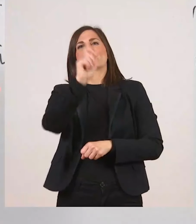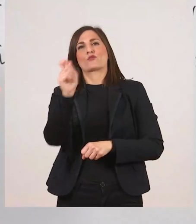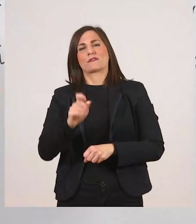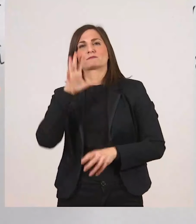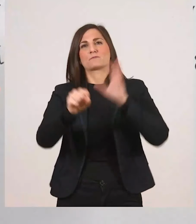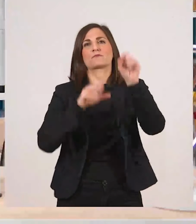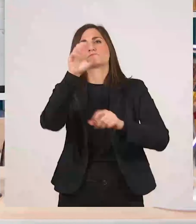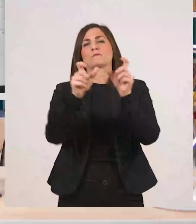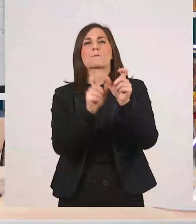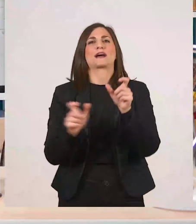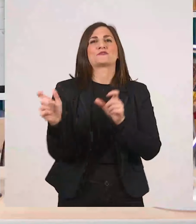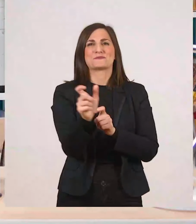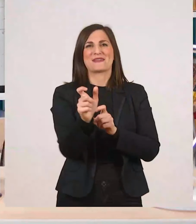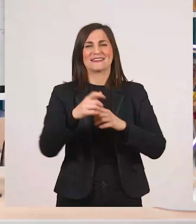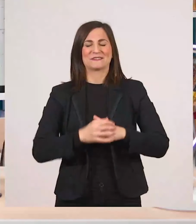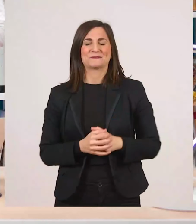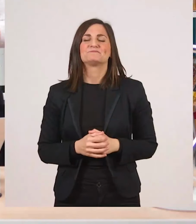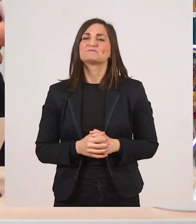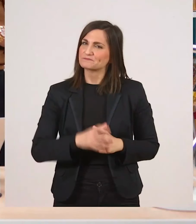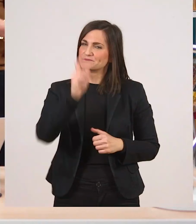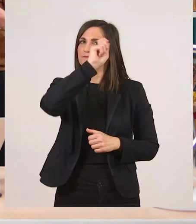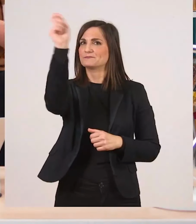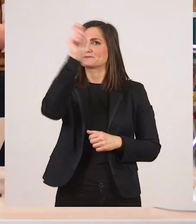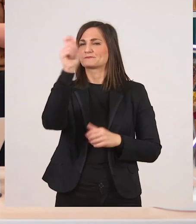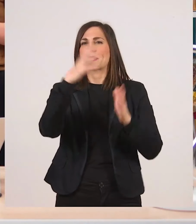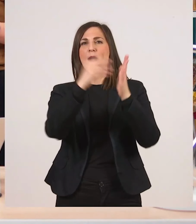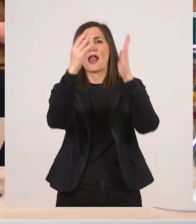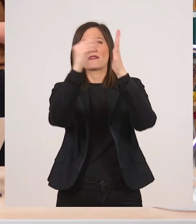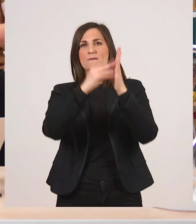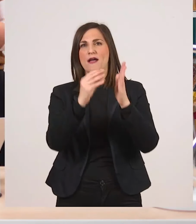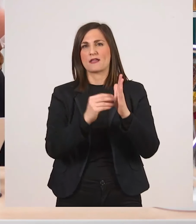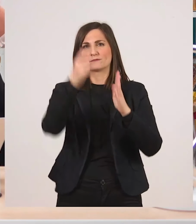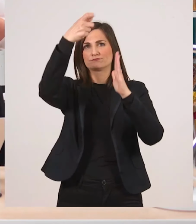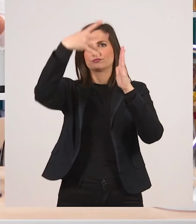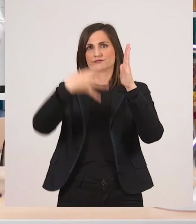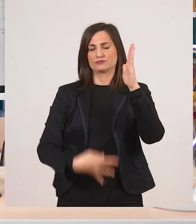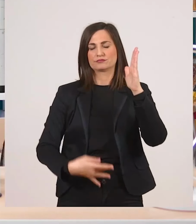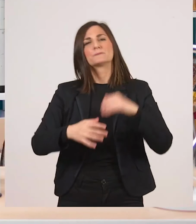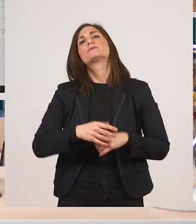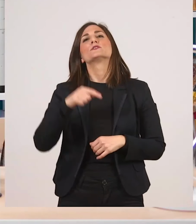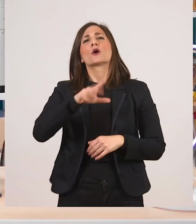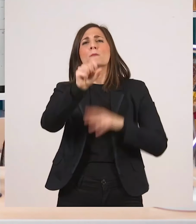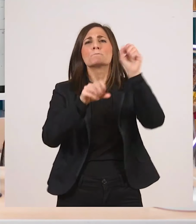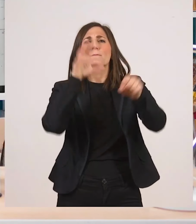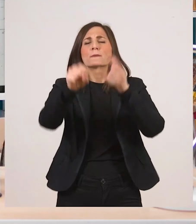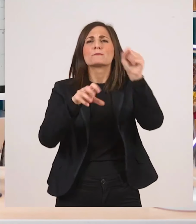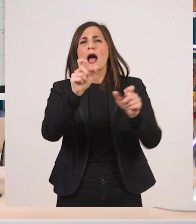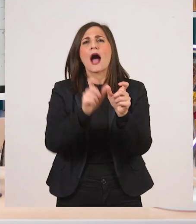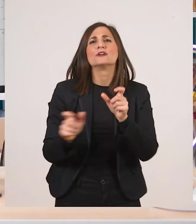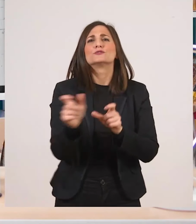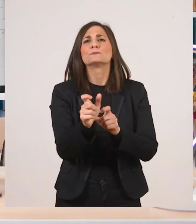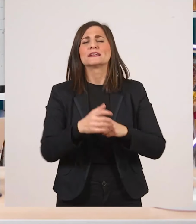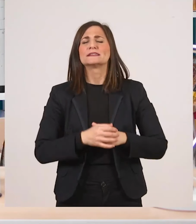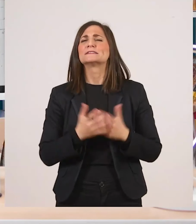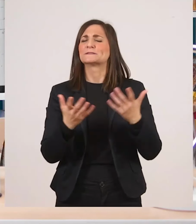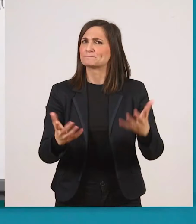αντωνυμίες. Έχουμε γράψει λοιπόν τα παραδείγματά μας στον πίνακα και πάμε να εντοπίσουμε τις αντωνυμίες.